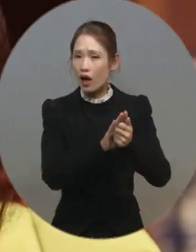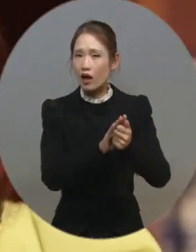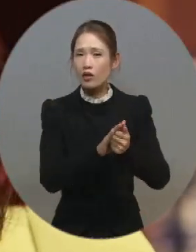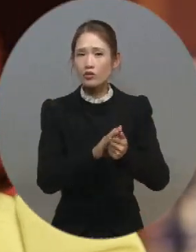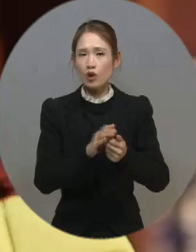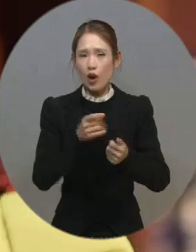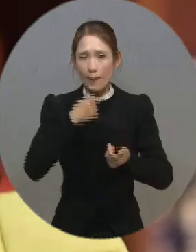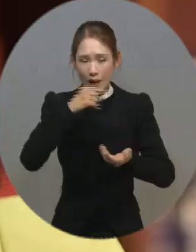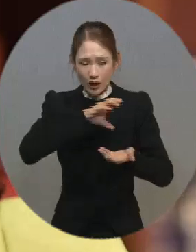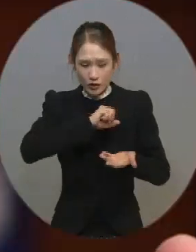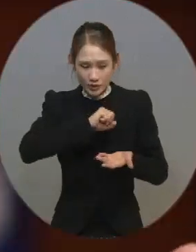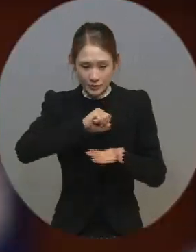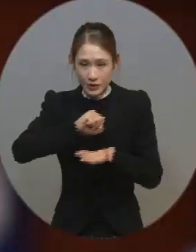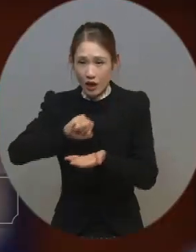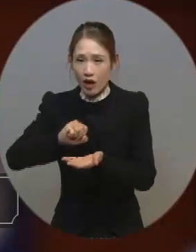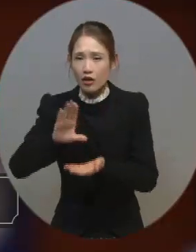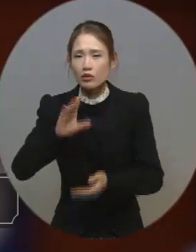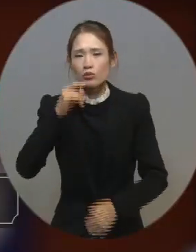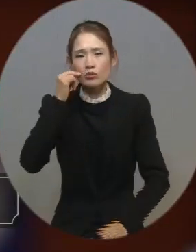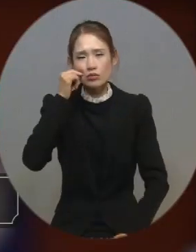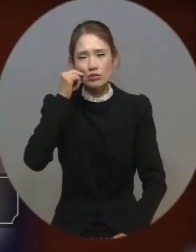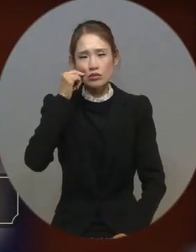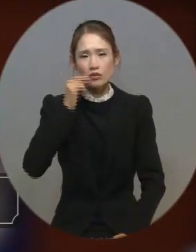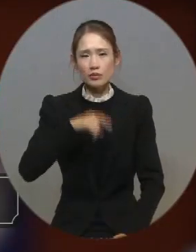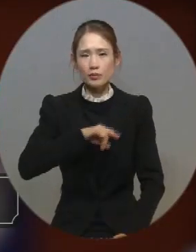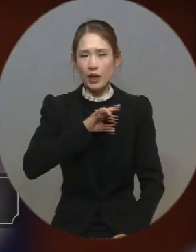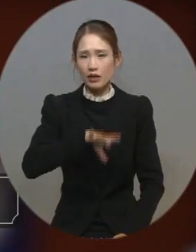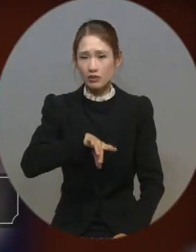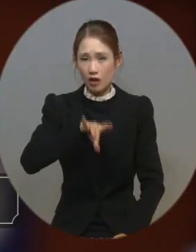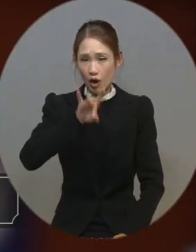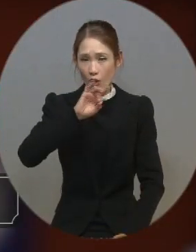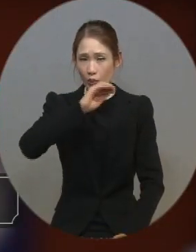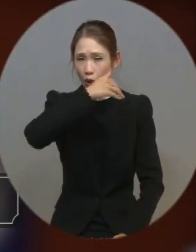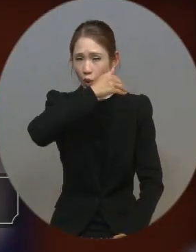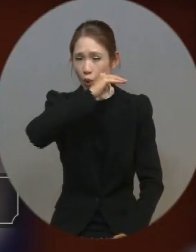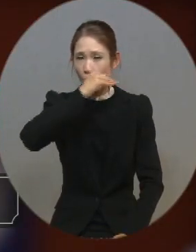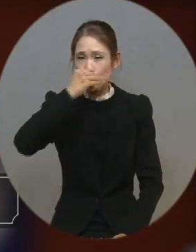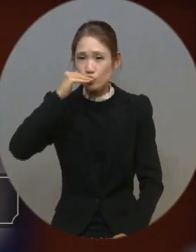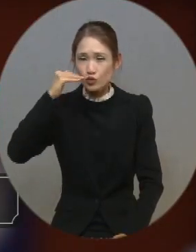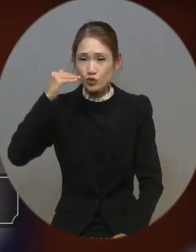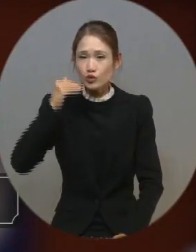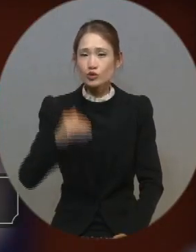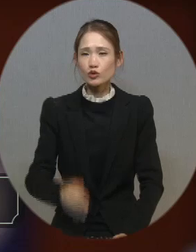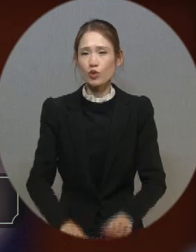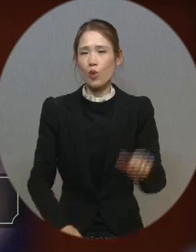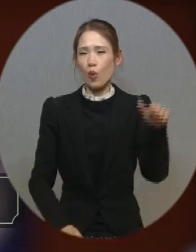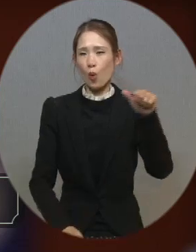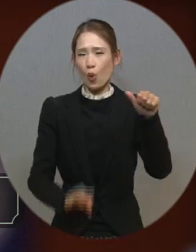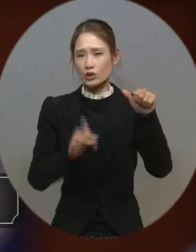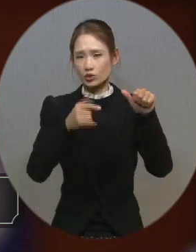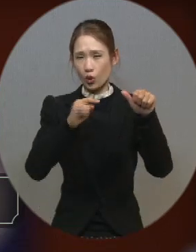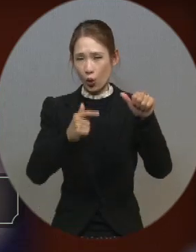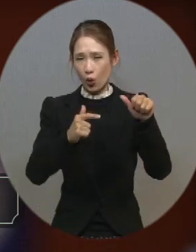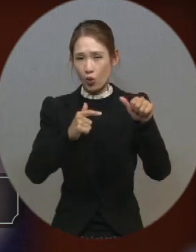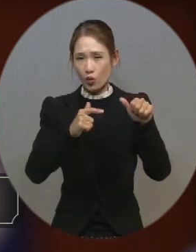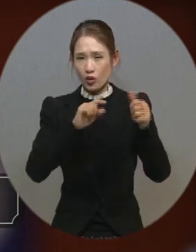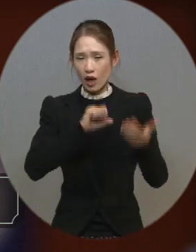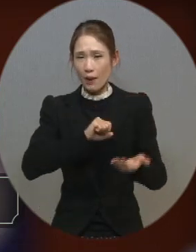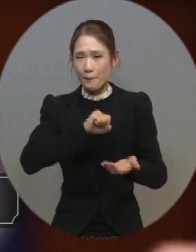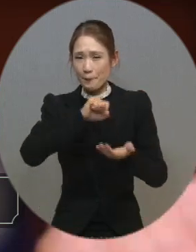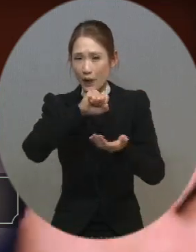싸서 갈 수는 없는 것이고. 처음에 옥수수를 한 5,000톤, 4,500톤 이렇게